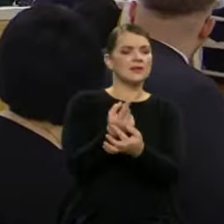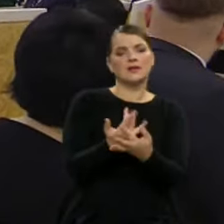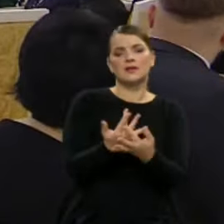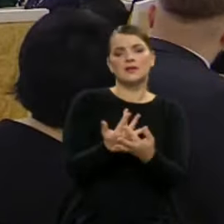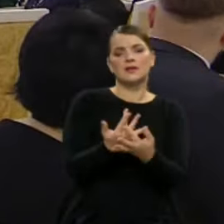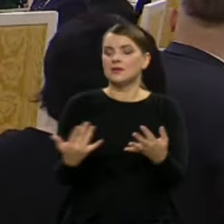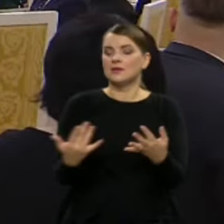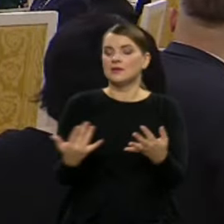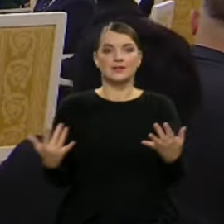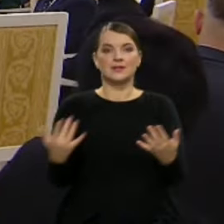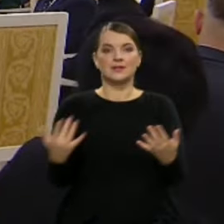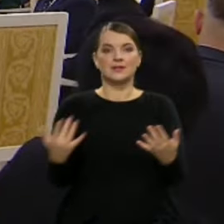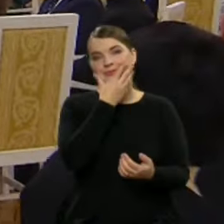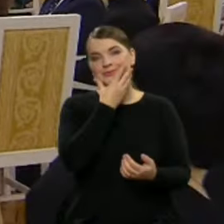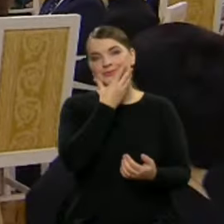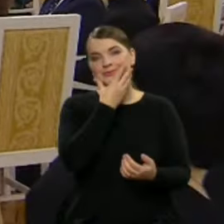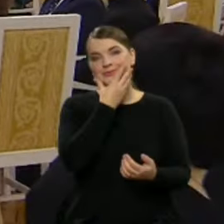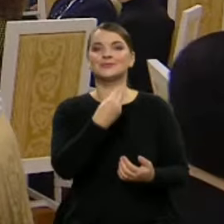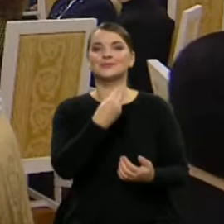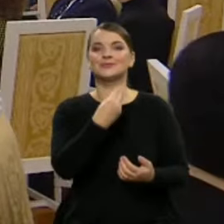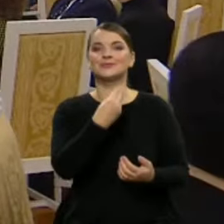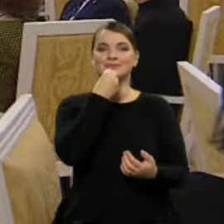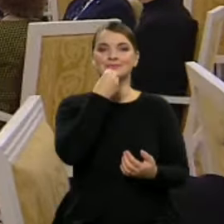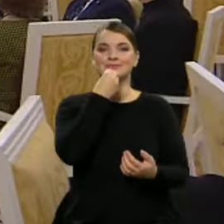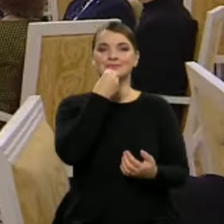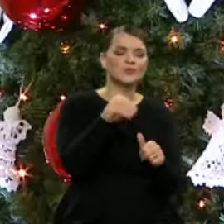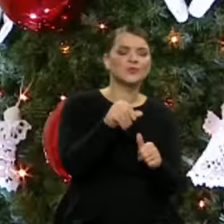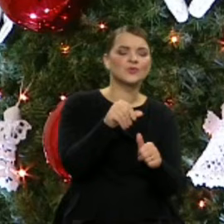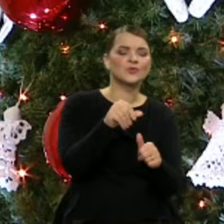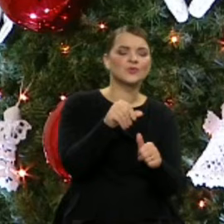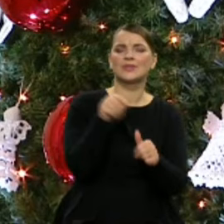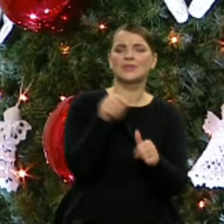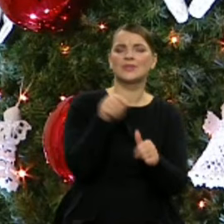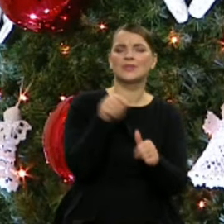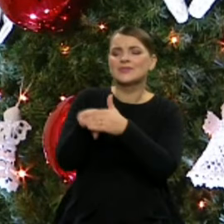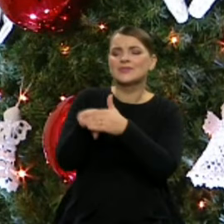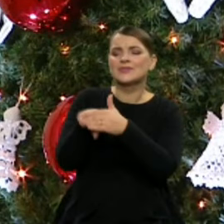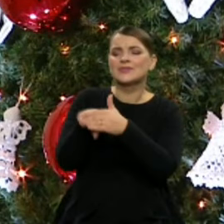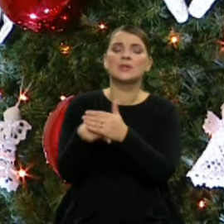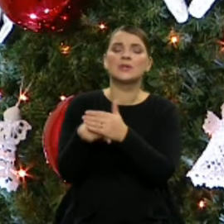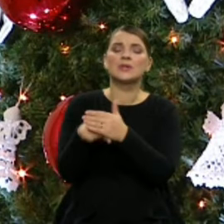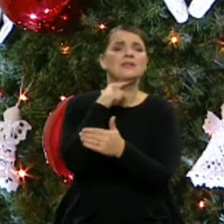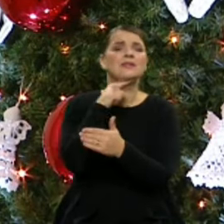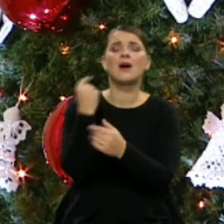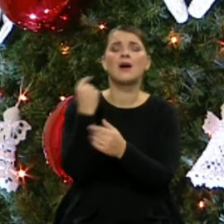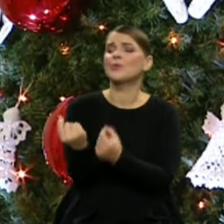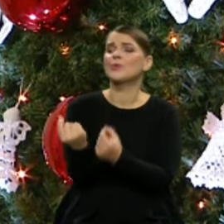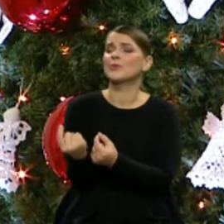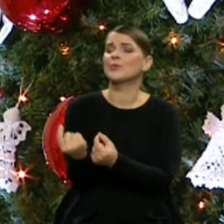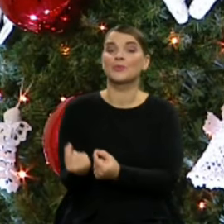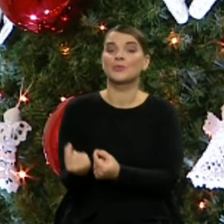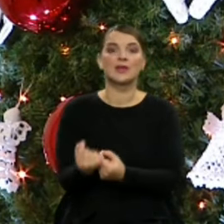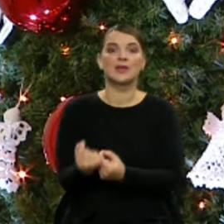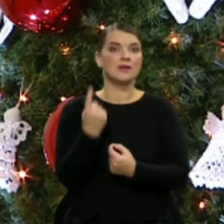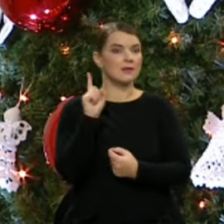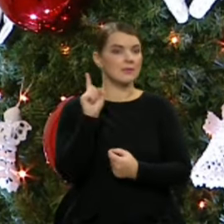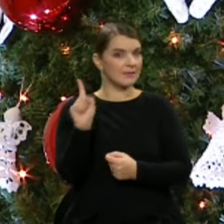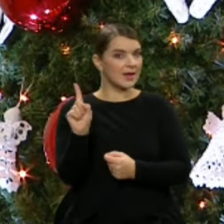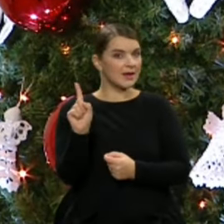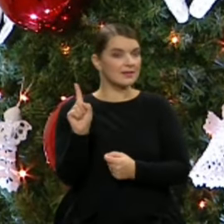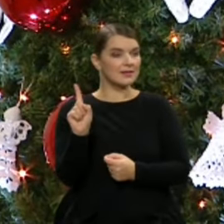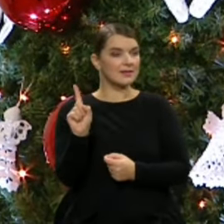gražių ir nuostabių, net sakyčiau, savybių. Bet jis turi vieną savybę